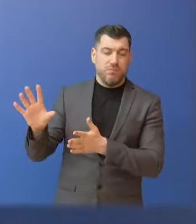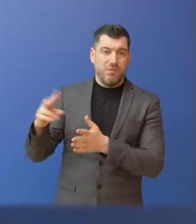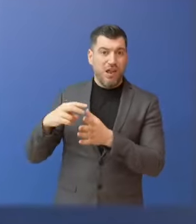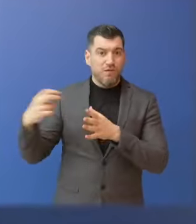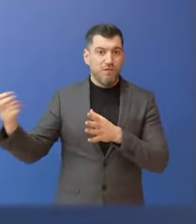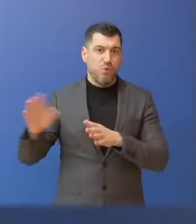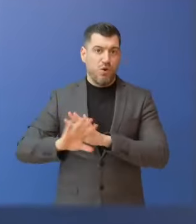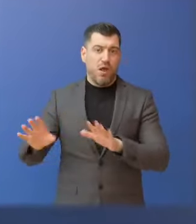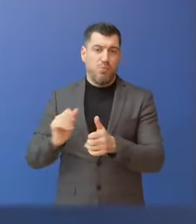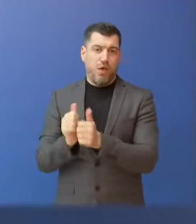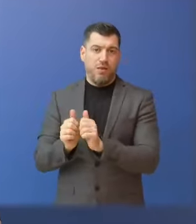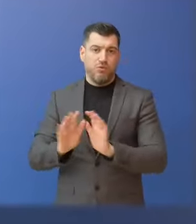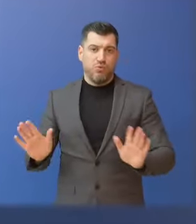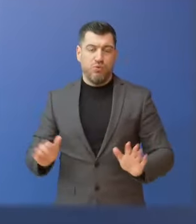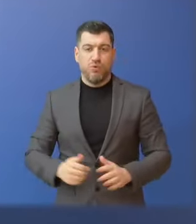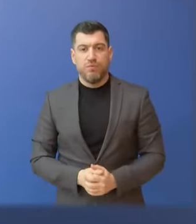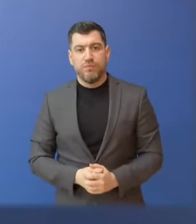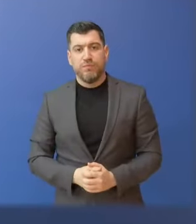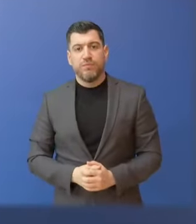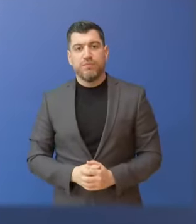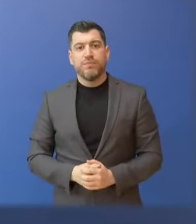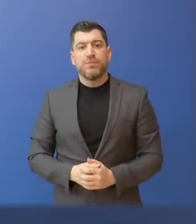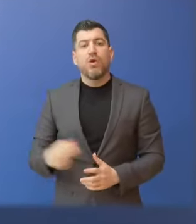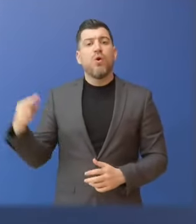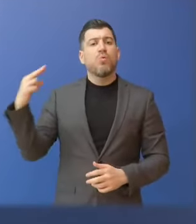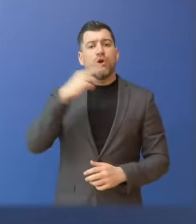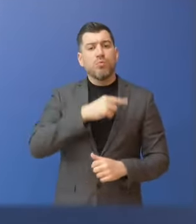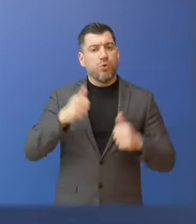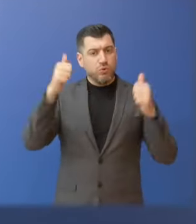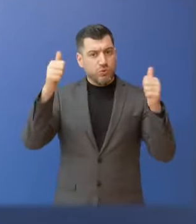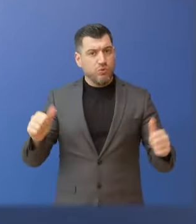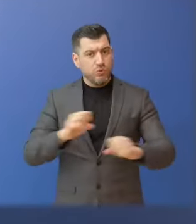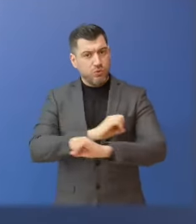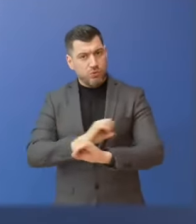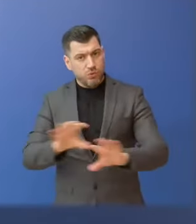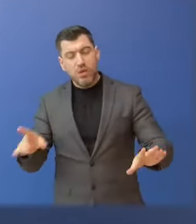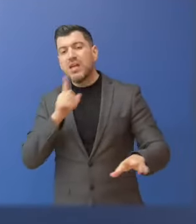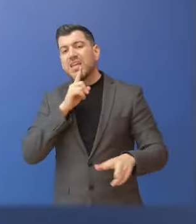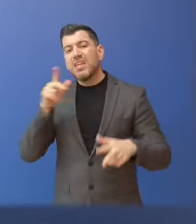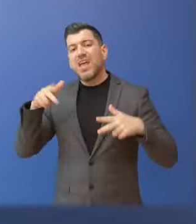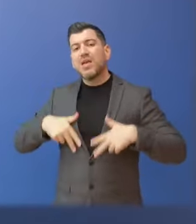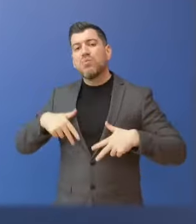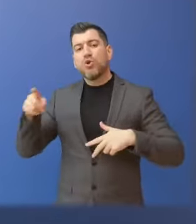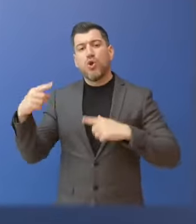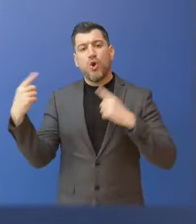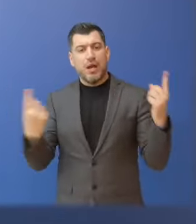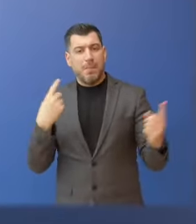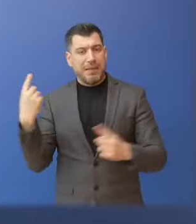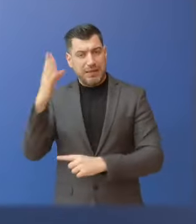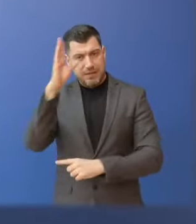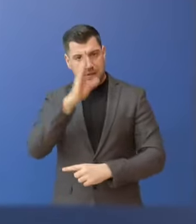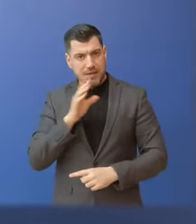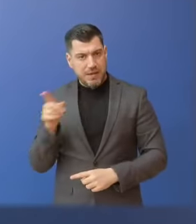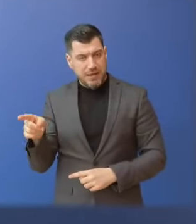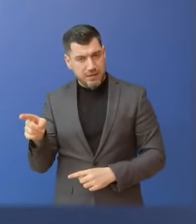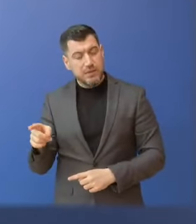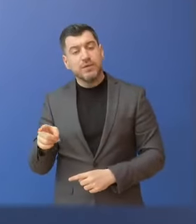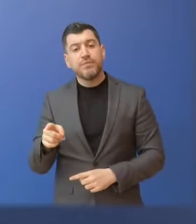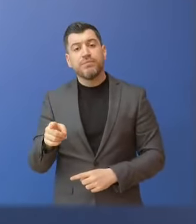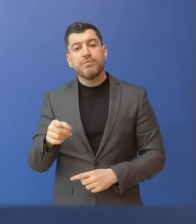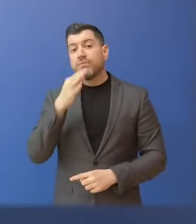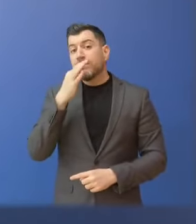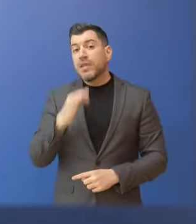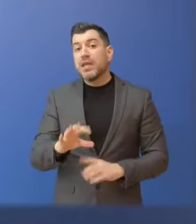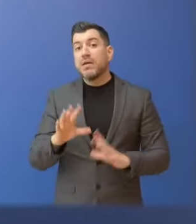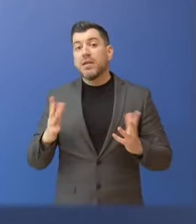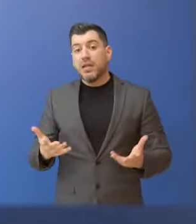αθλητισμό όπως ανακοίνωσε ο πρωθυπουργός και κατόπιν το αρμόδιο υπουργείο κλιματικής κρίσης και πολιτικής προστασίας σε συνέχεια του